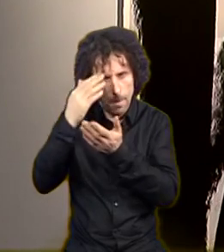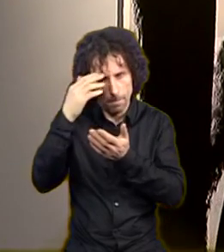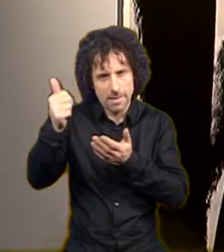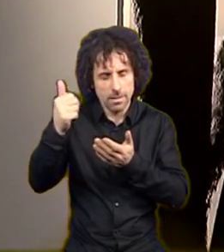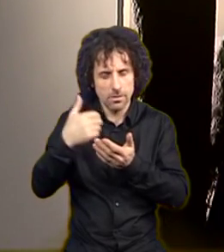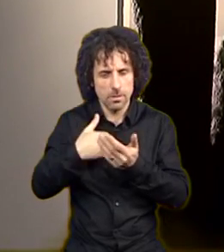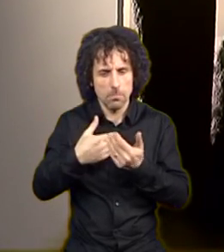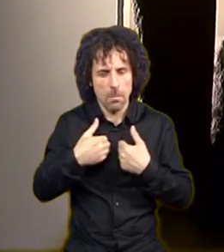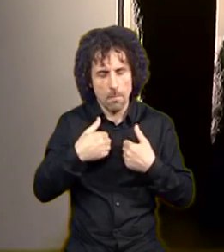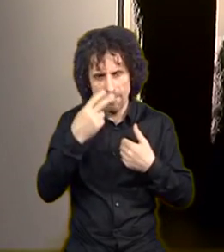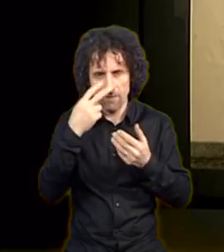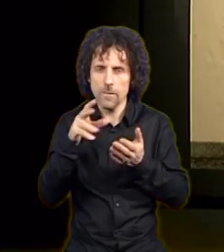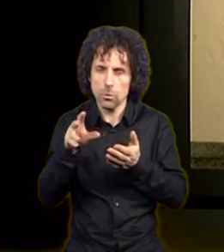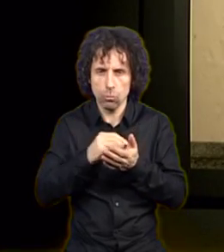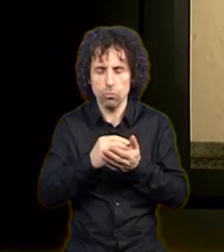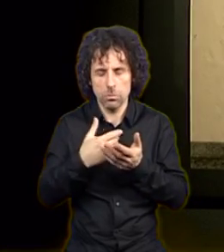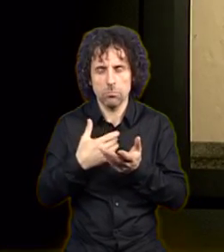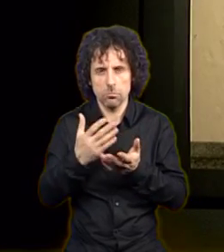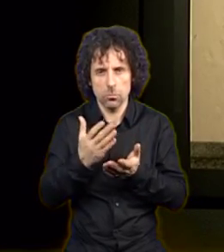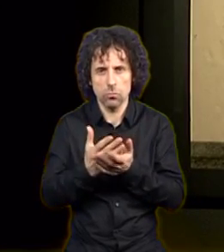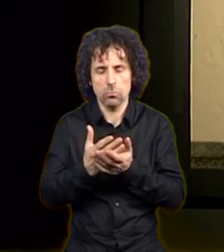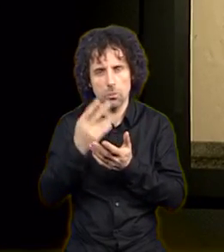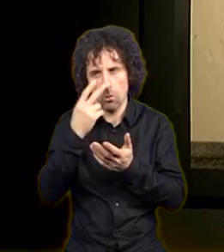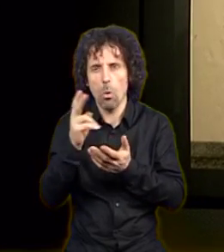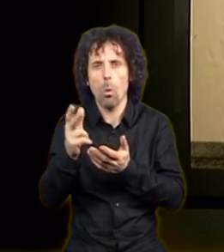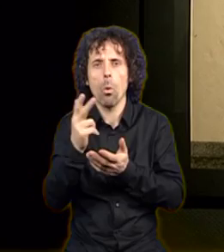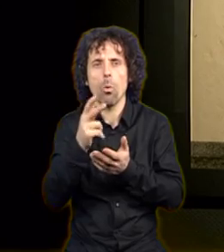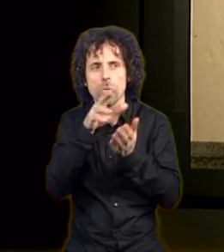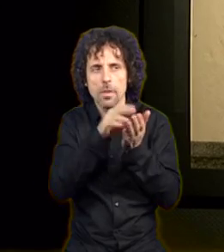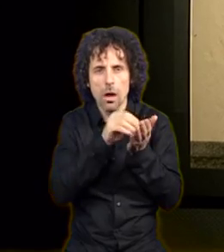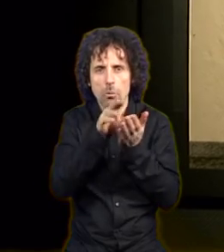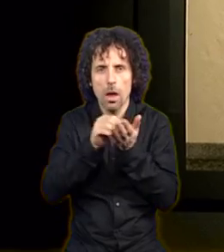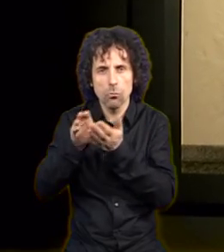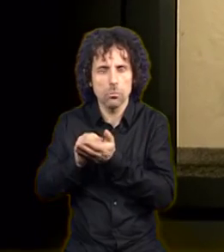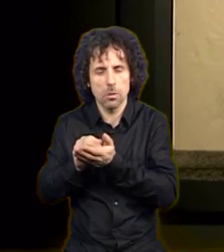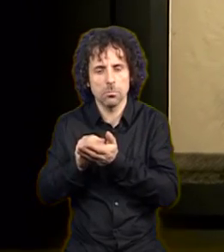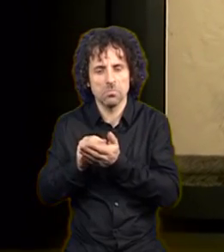No po prostu mamy jakiś wzorzec, kogoś naśladujemy.